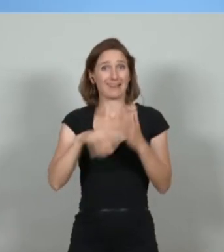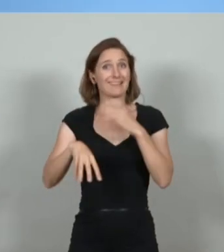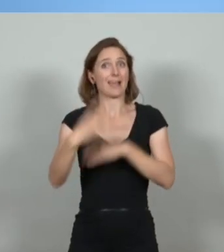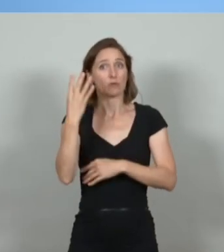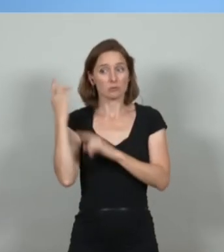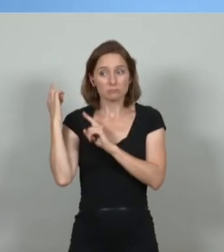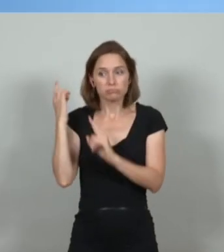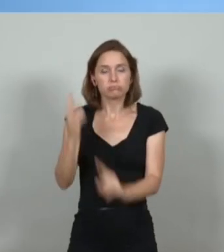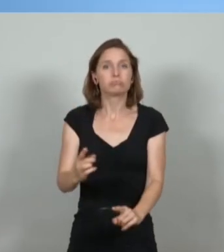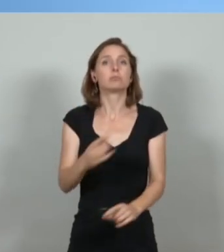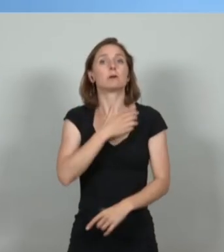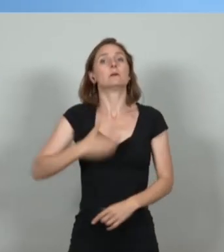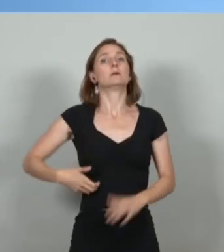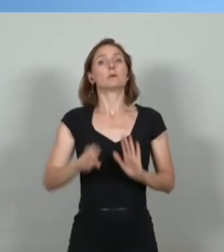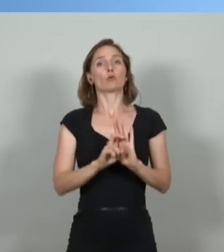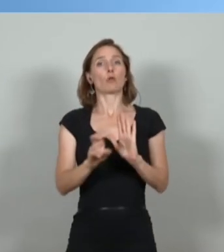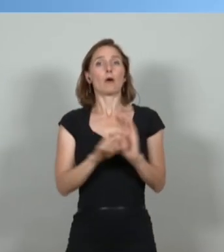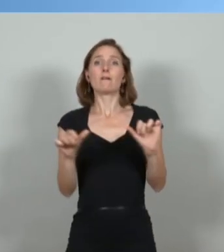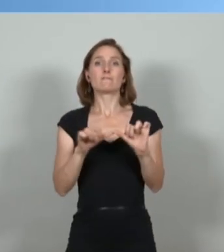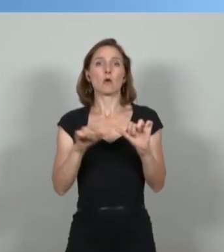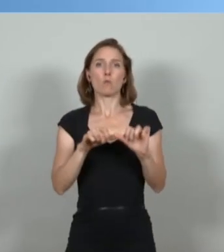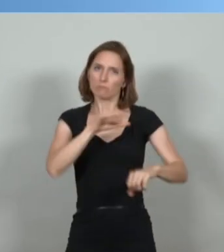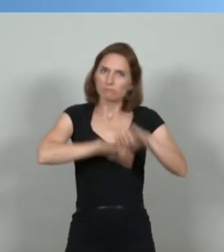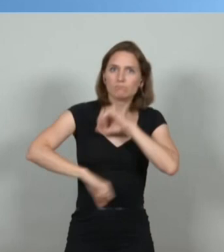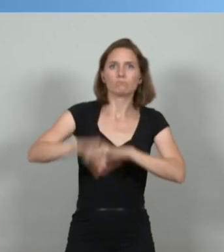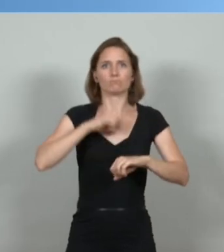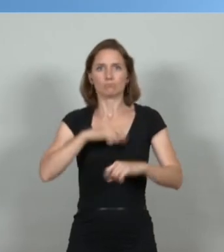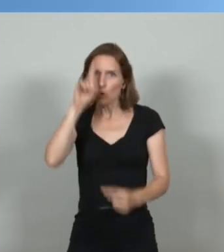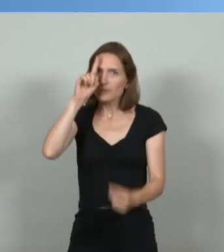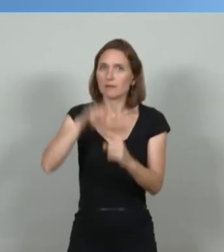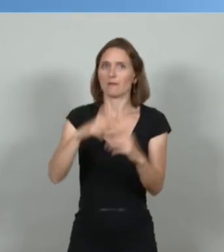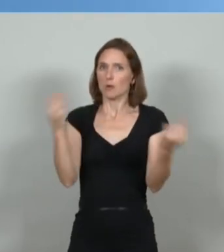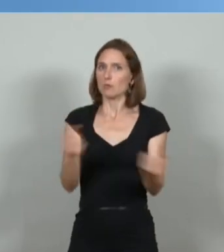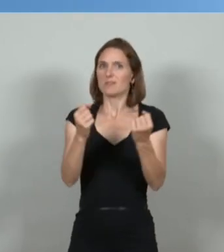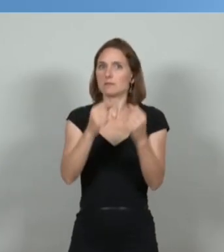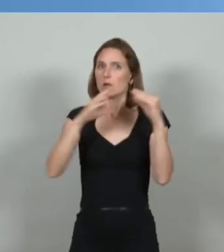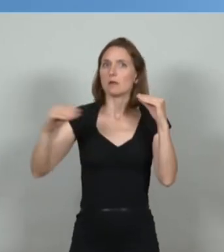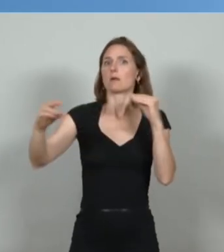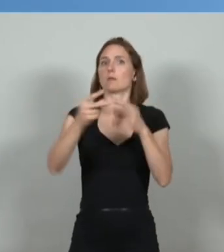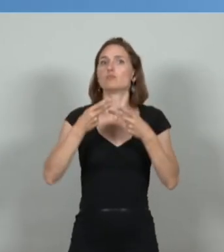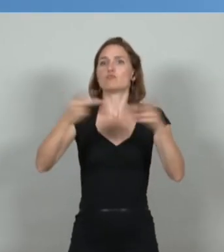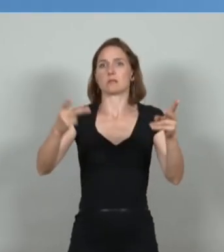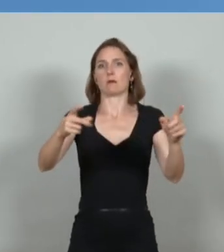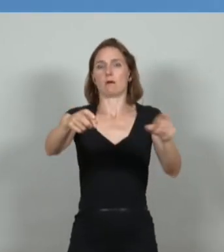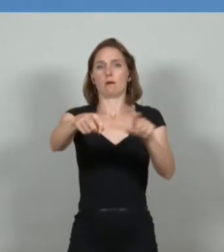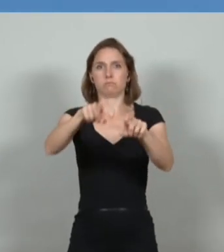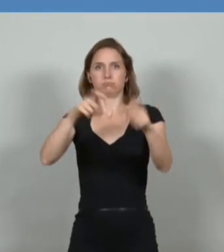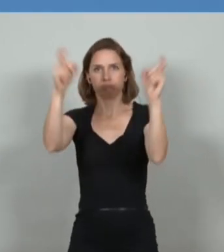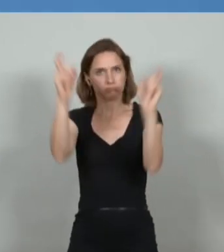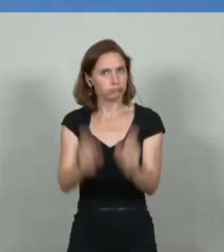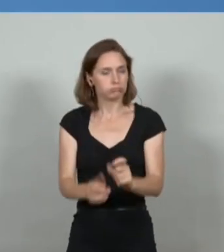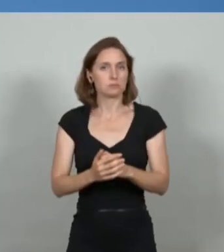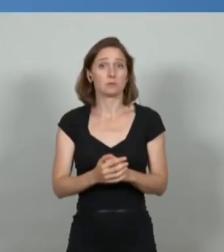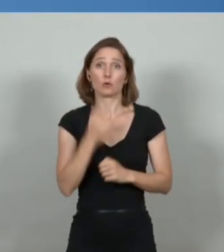a mis en place diverses mesures visant à réduire la présence des publicités dans l'espace public en 2015 un règlement local de publicité